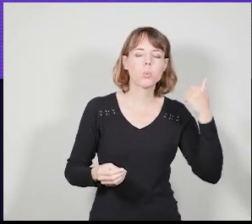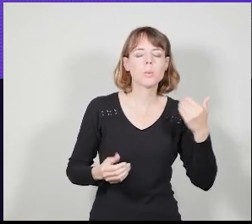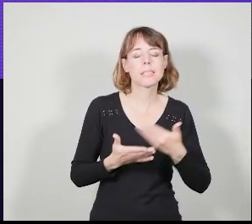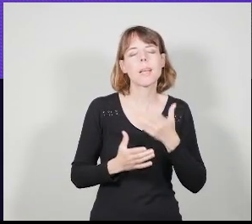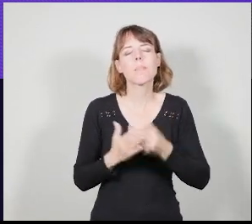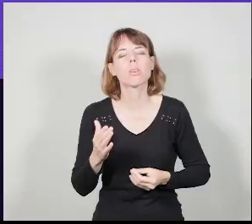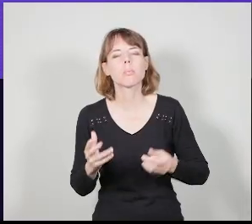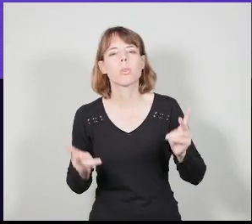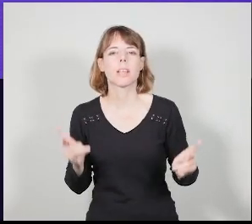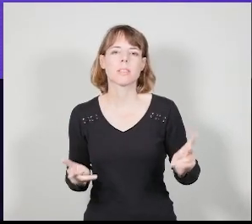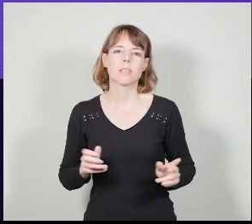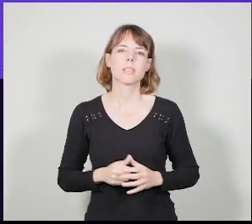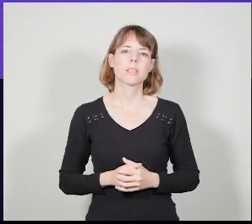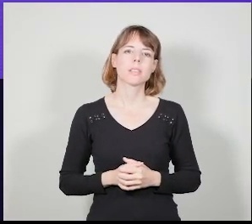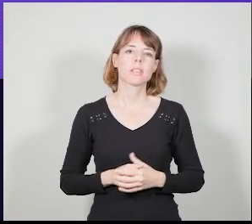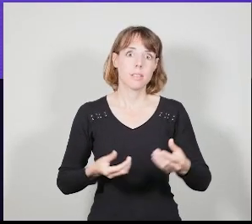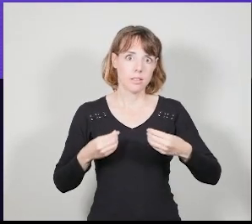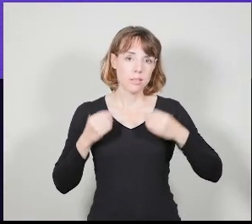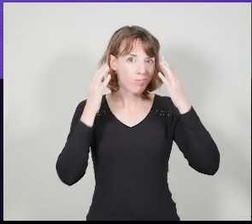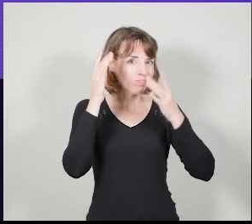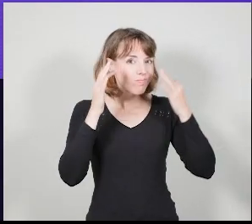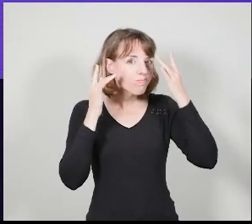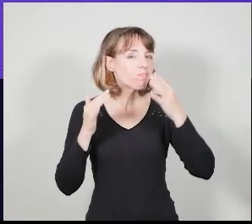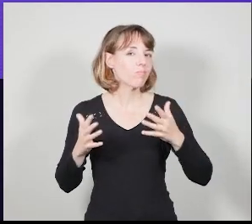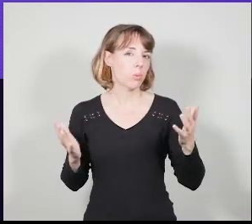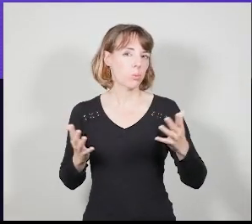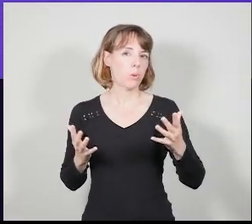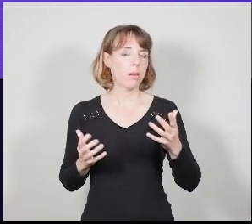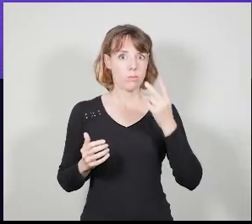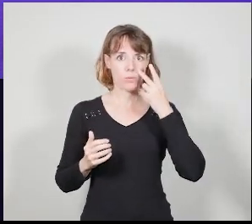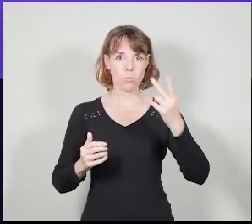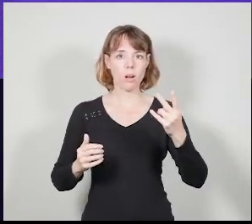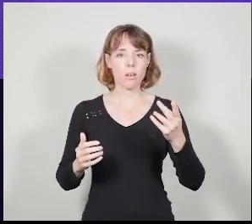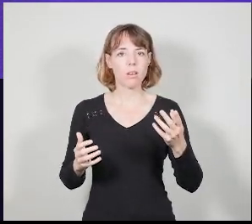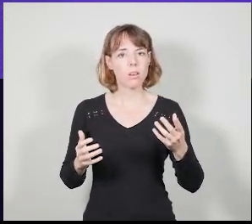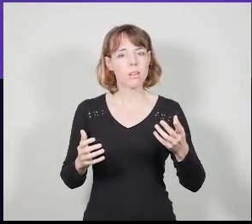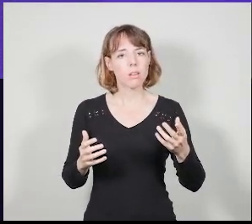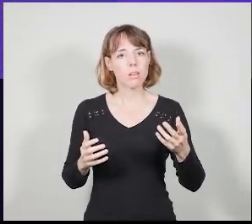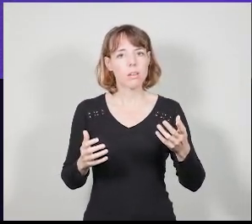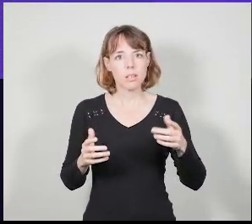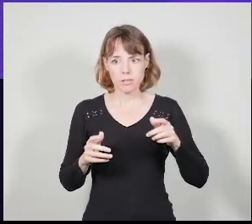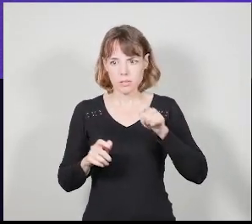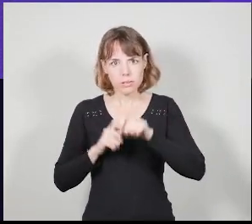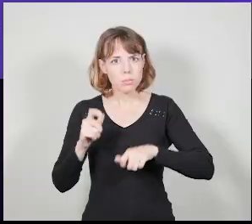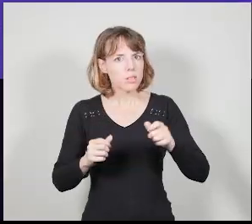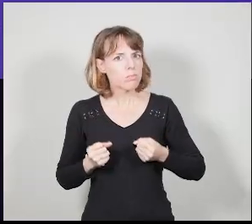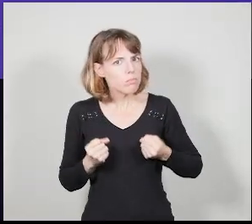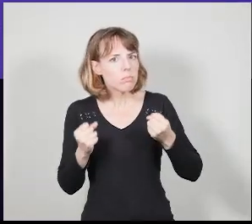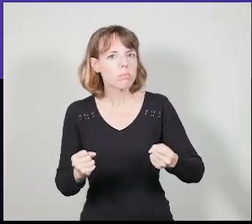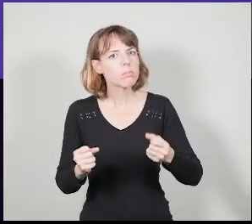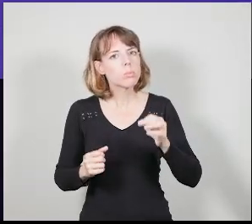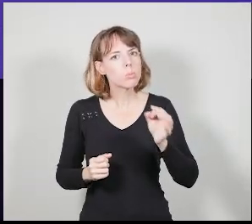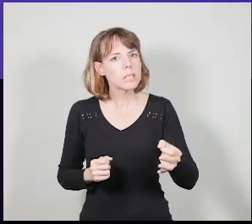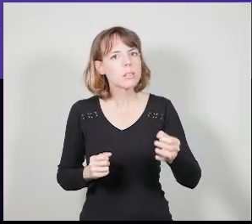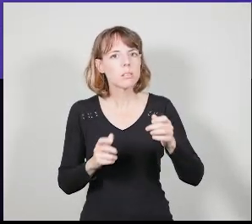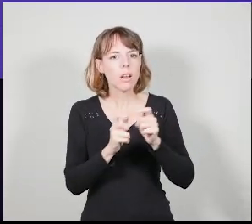peut inquiéter, c'est qu'on voit qu'il y a une mobilisation qui est certaine du côté des acteurs